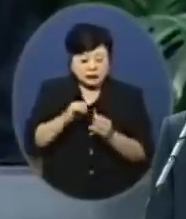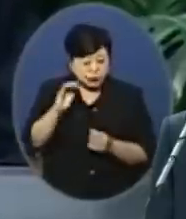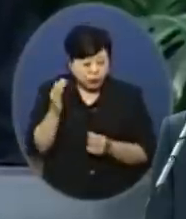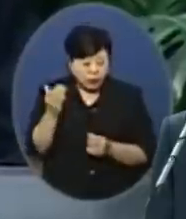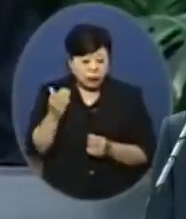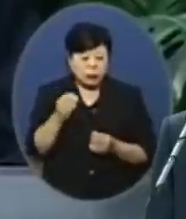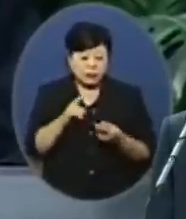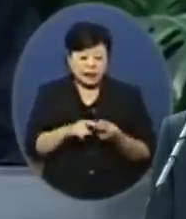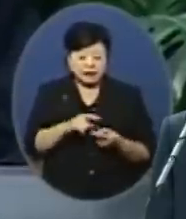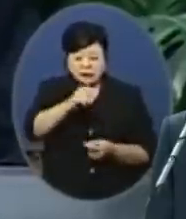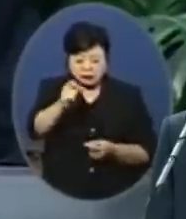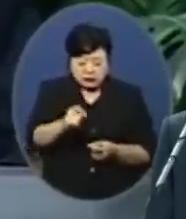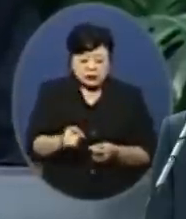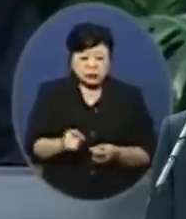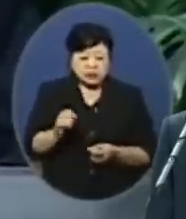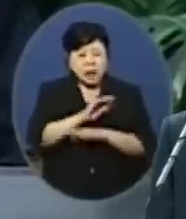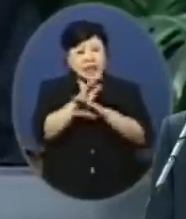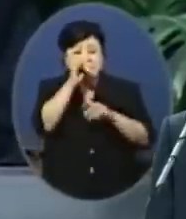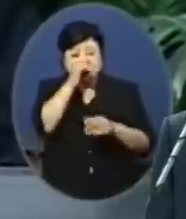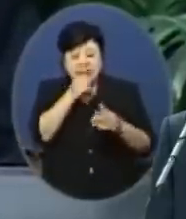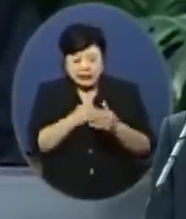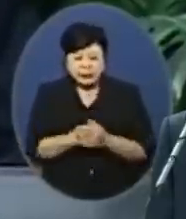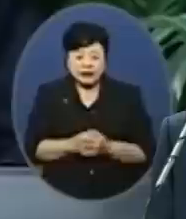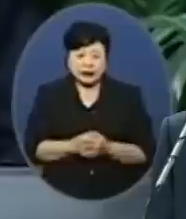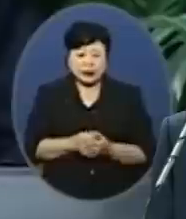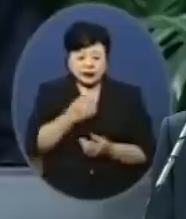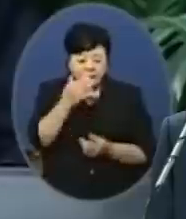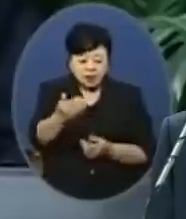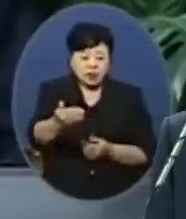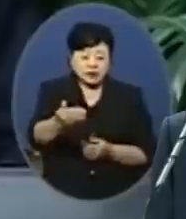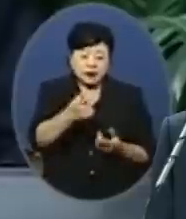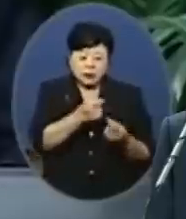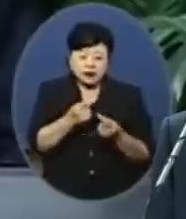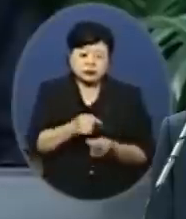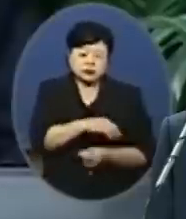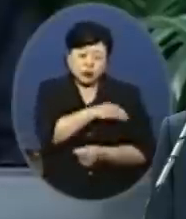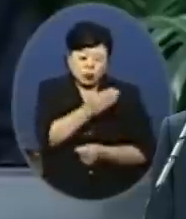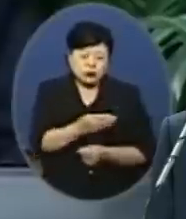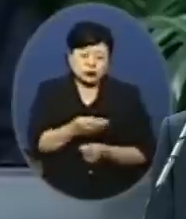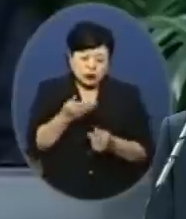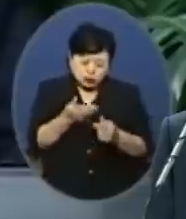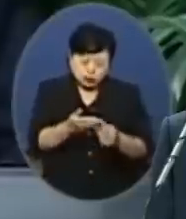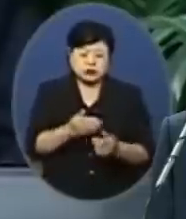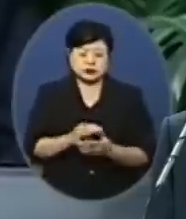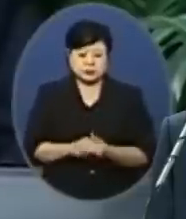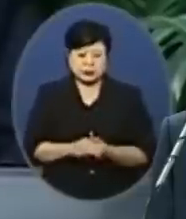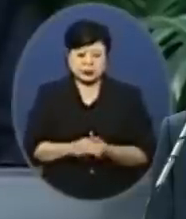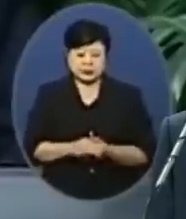된 기록이 하늘에 남아있으므로 여러분에게는 그와 같은 권세가 주어져 있습니다.